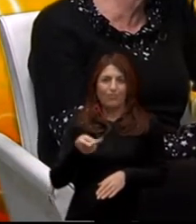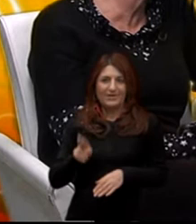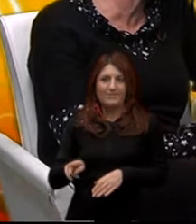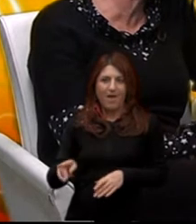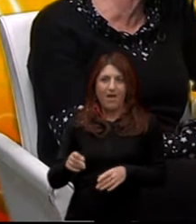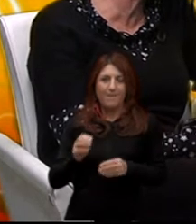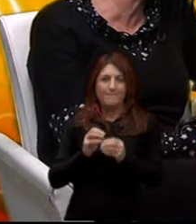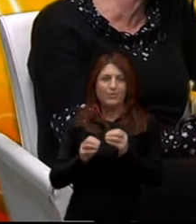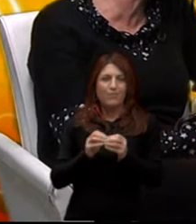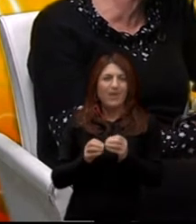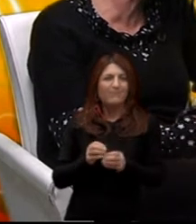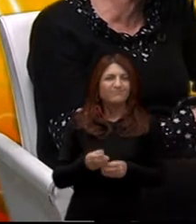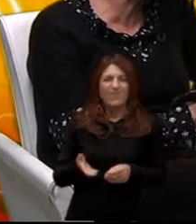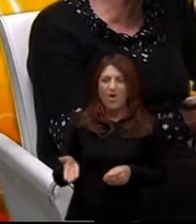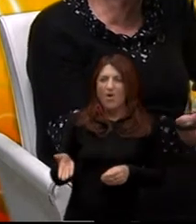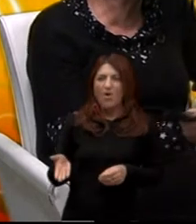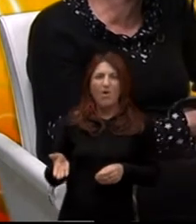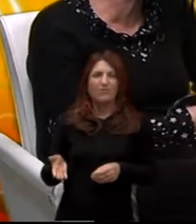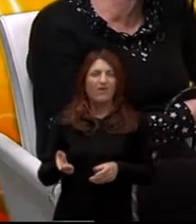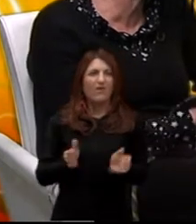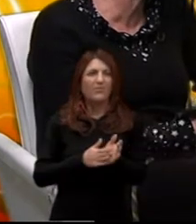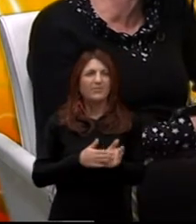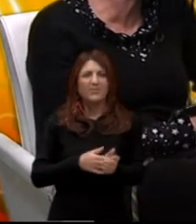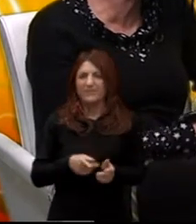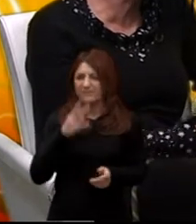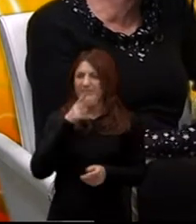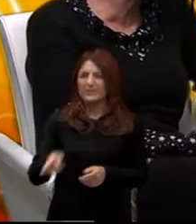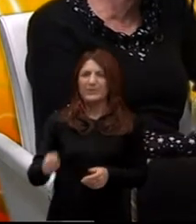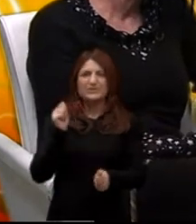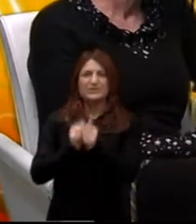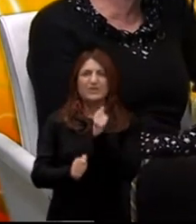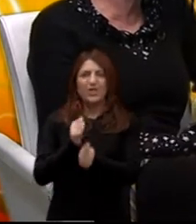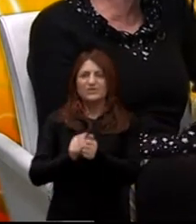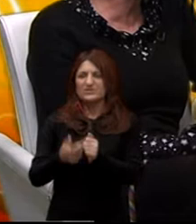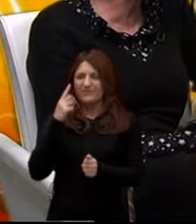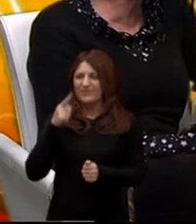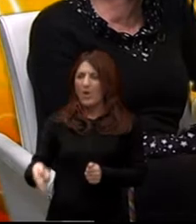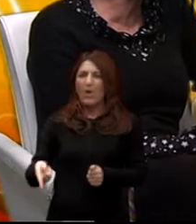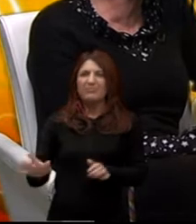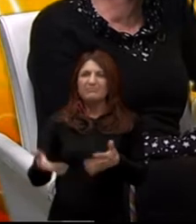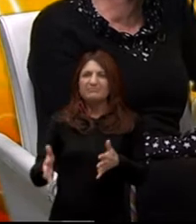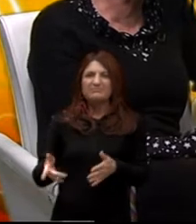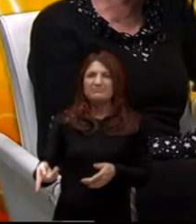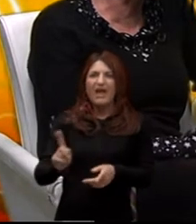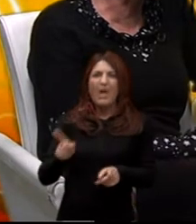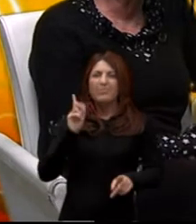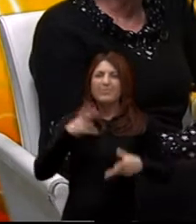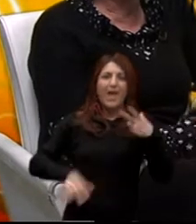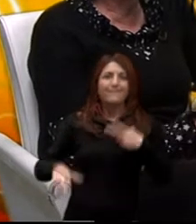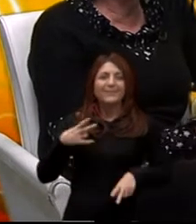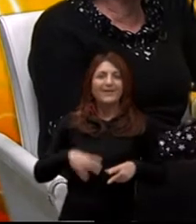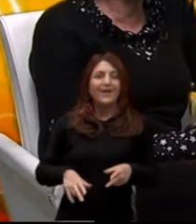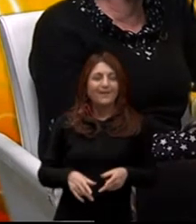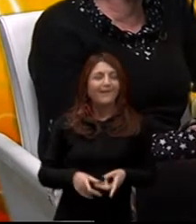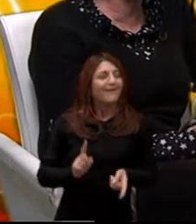ponekad neprimjereno, što bi ljudi nekad rekli, on je zločest, on je nemiran, on je hiperaktivan, zbog toga što ne može obraditi taj podražaj.